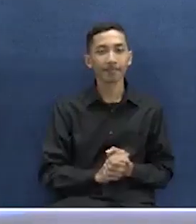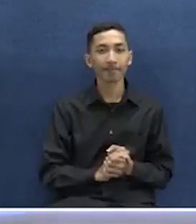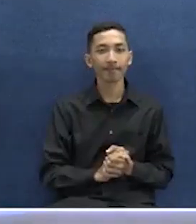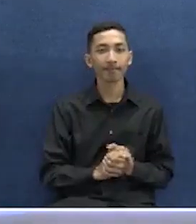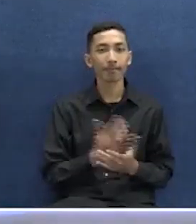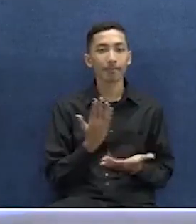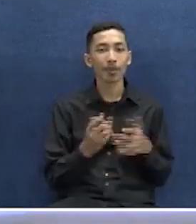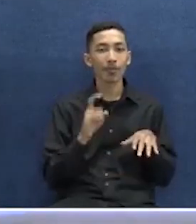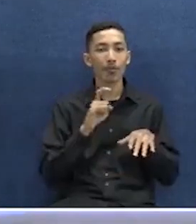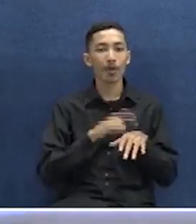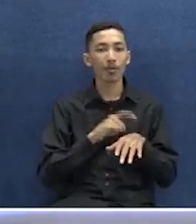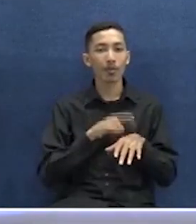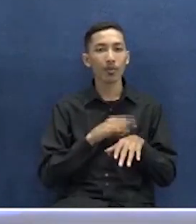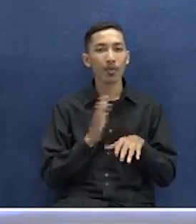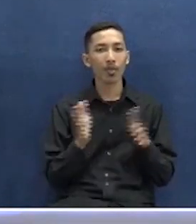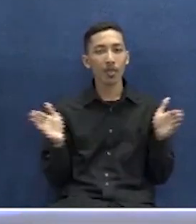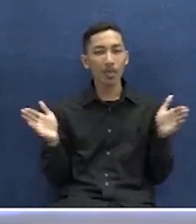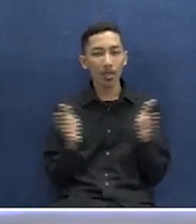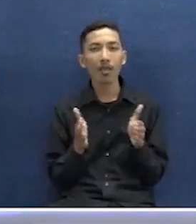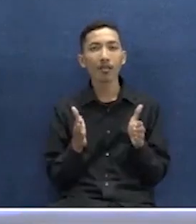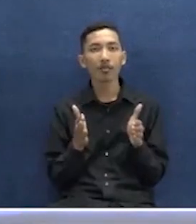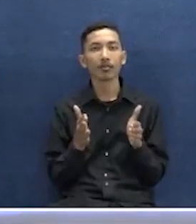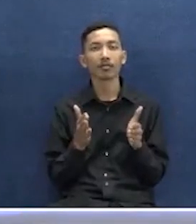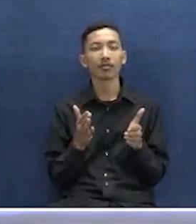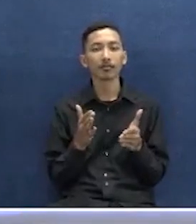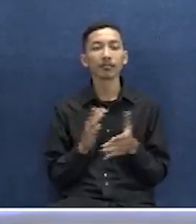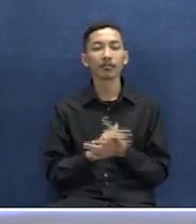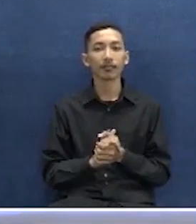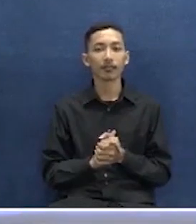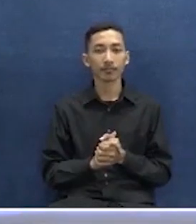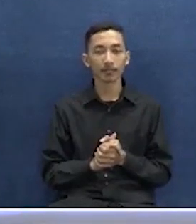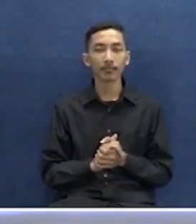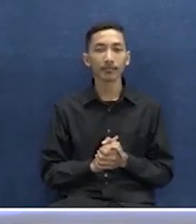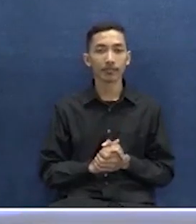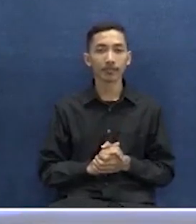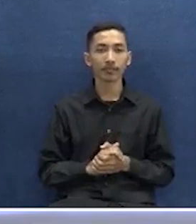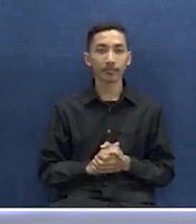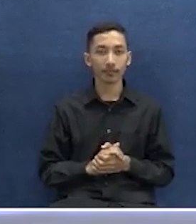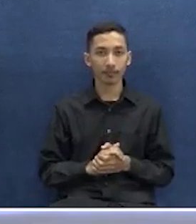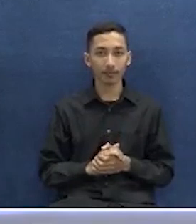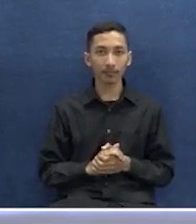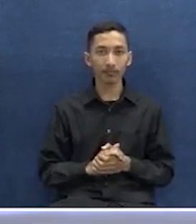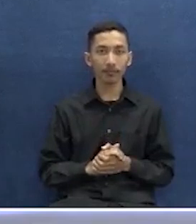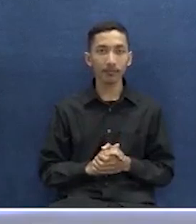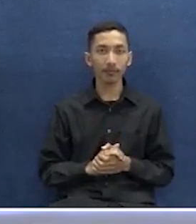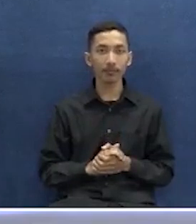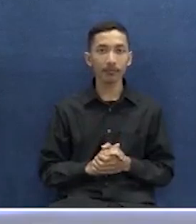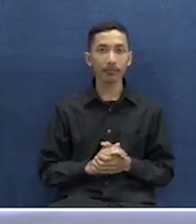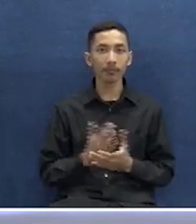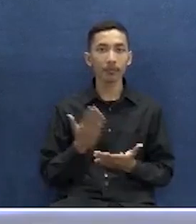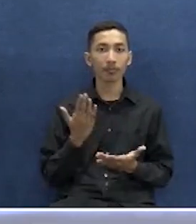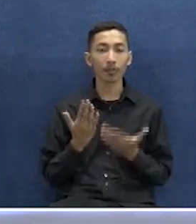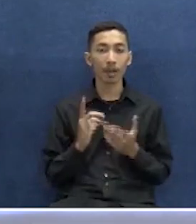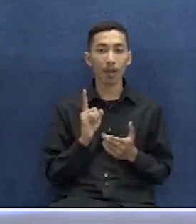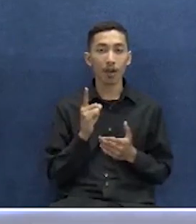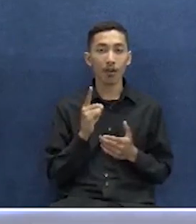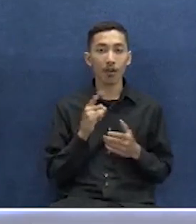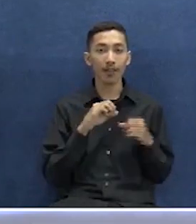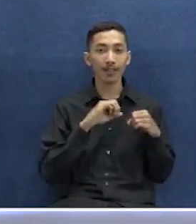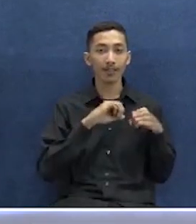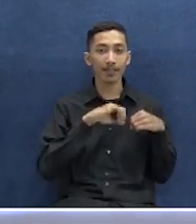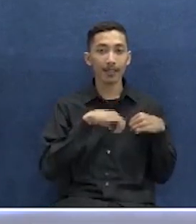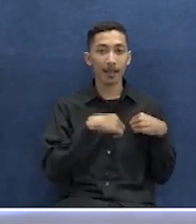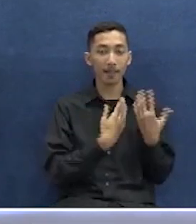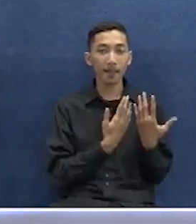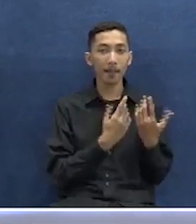waktunya memang tiga sedikit boleh baik muncul dari sisi syariat the Apa mungkin kalau dari sisi syariatnya semuanya mungkin kalau dari sisi